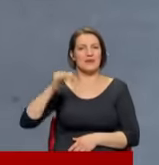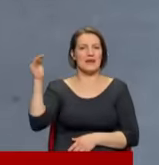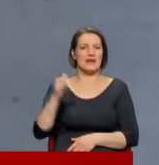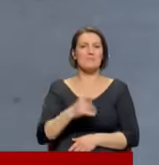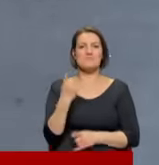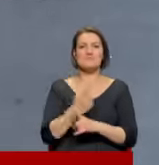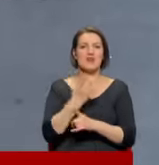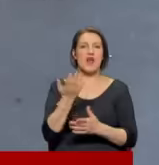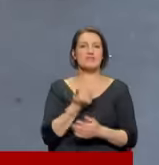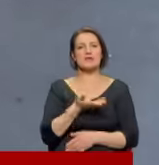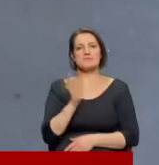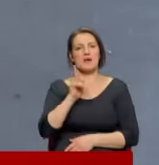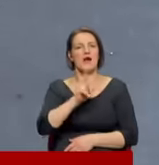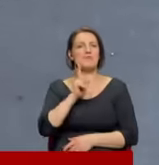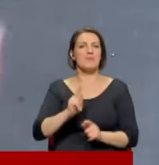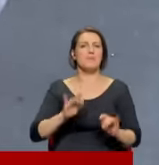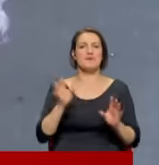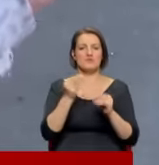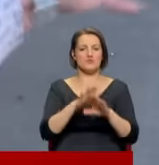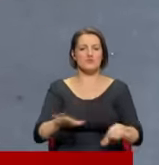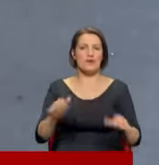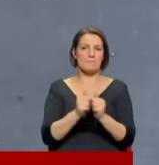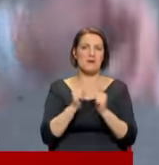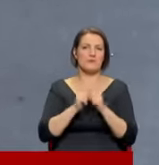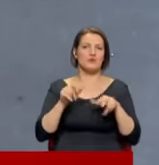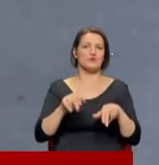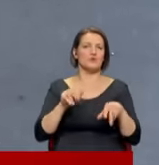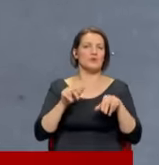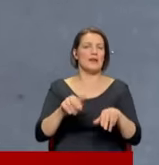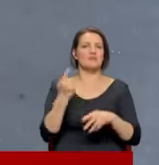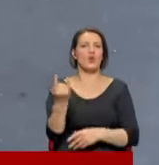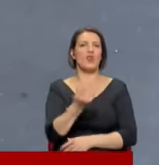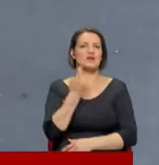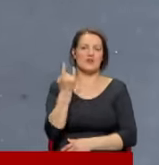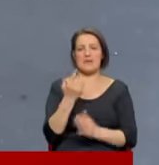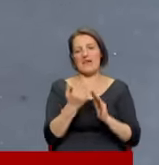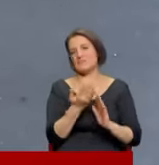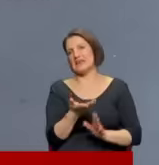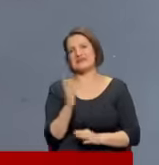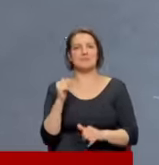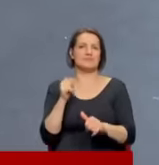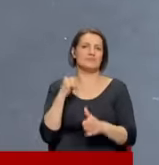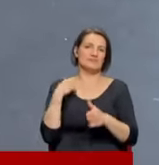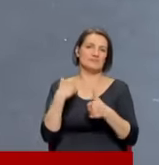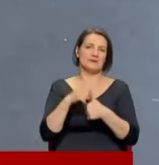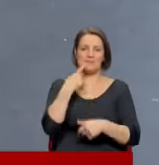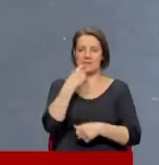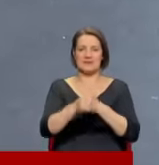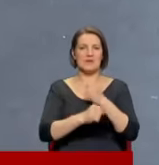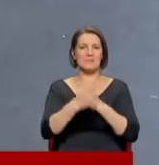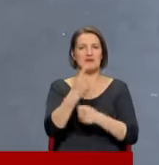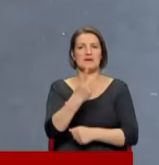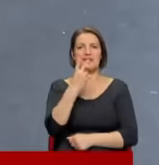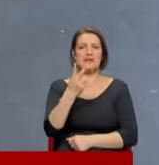alıp gitmek lazım. Onu yapamadık. Çocuklarla yürüyüş yapalım, dolaşalım. gidelim evimize tekrar. Senede bir defa iki